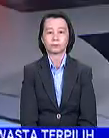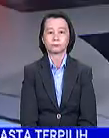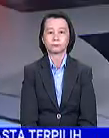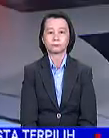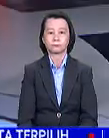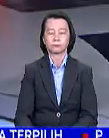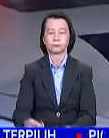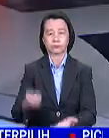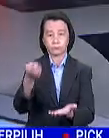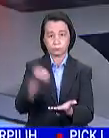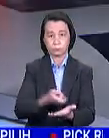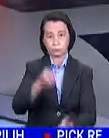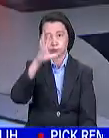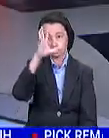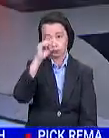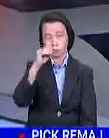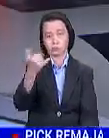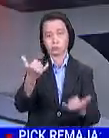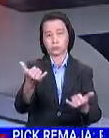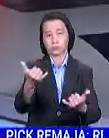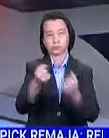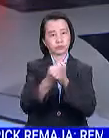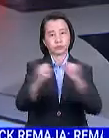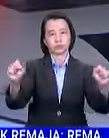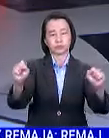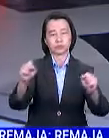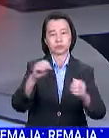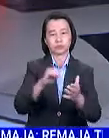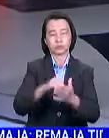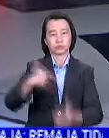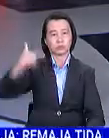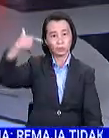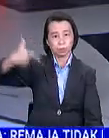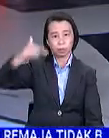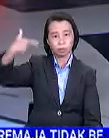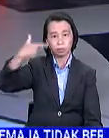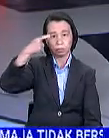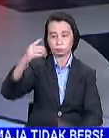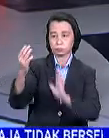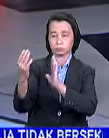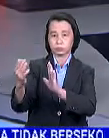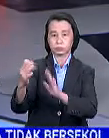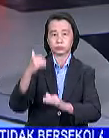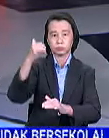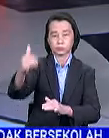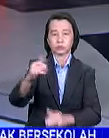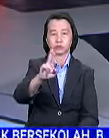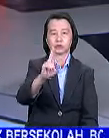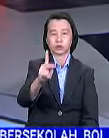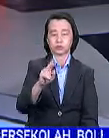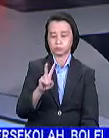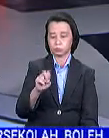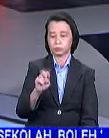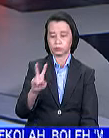Hai Squad hoki lelaki kebangsaan kini sedang mempersiapkan diri di London bagi menghadapi sanyasi dijelajahi matte Kingdom